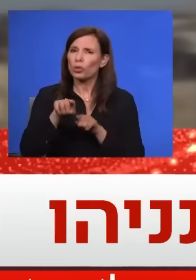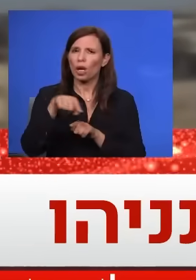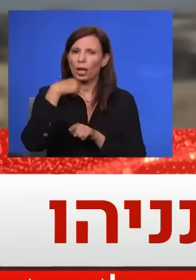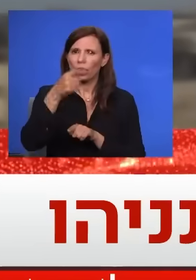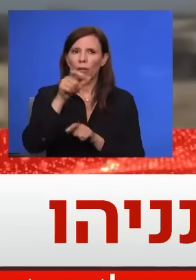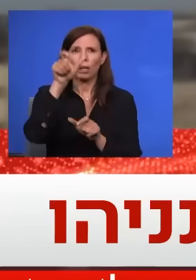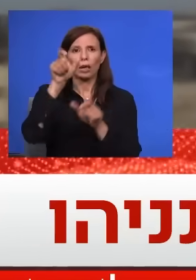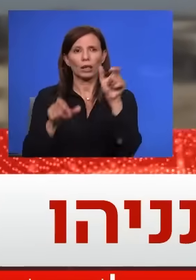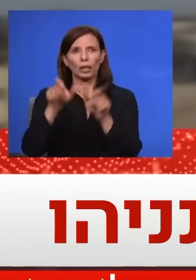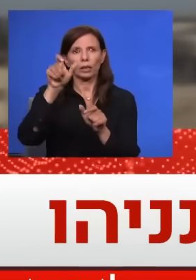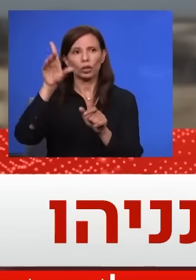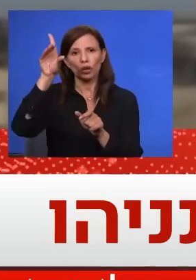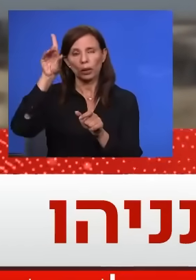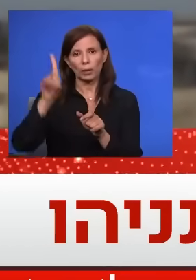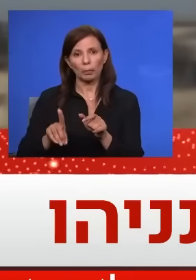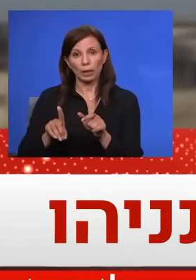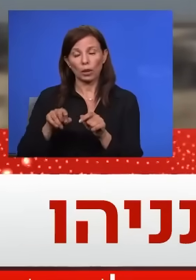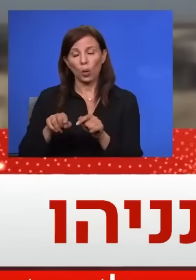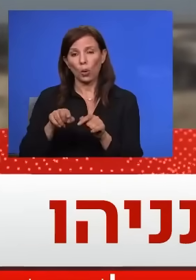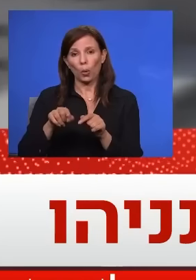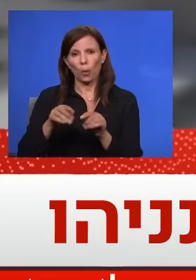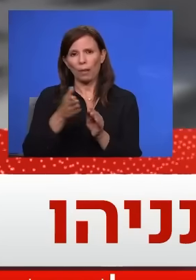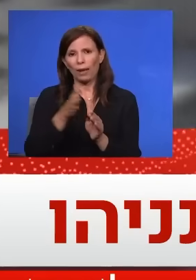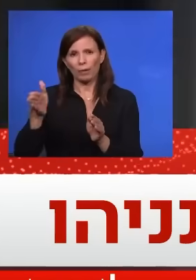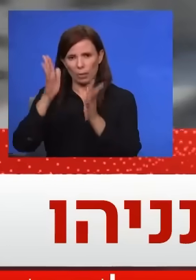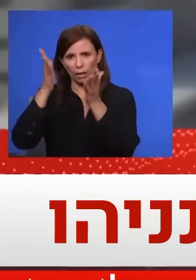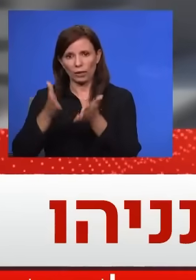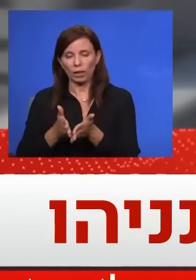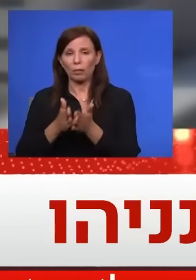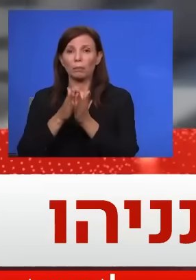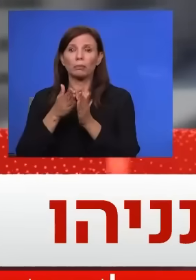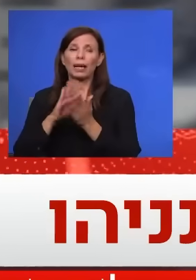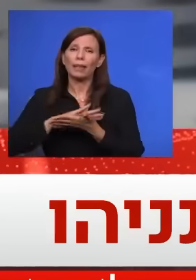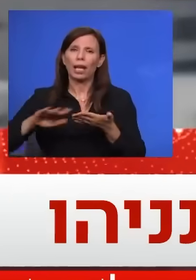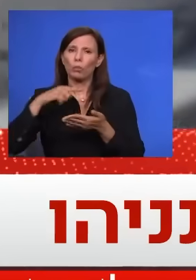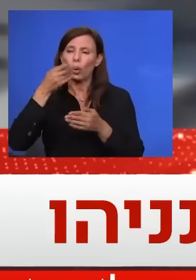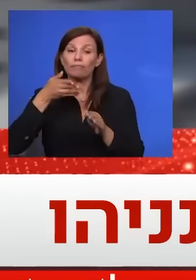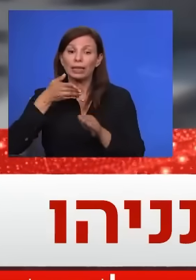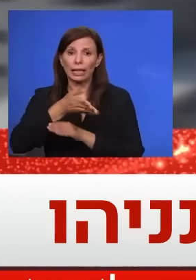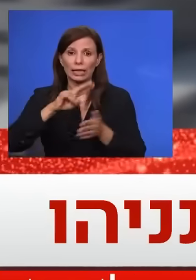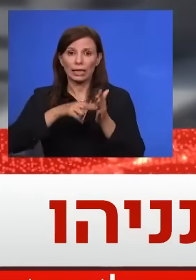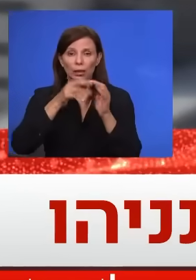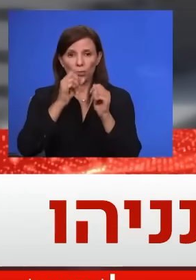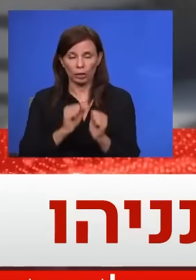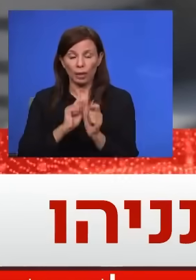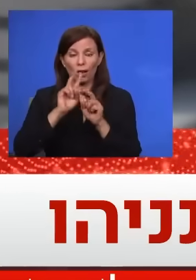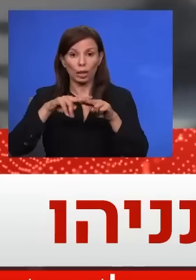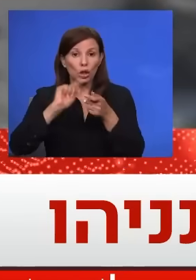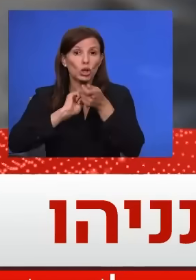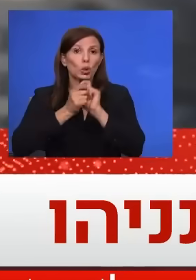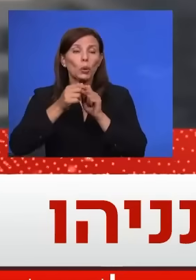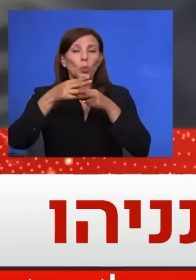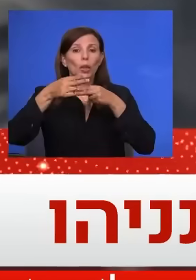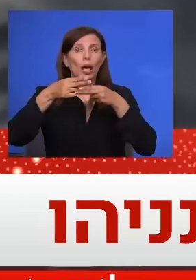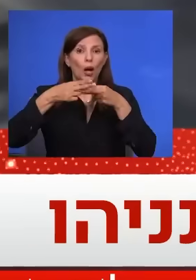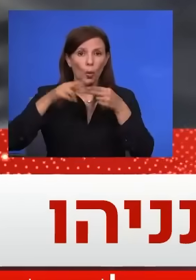המערבי, קיבלו הודעה בהתחלה להיכנס למרחבים מוגנים, אחר כך שהם צריכים להיות בקרבת מרחבים מוגנים, שזה גם בדרך כלל